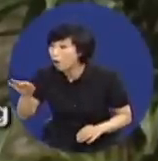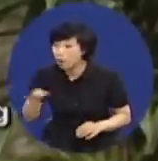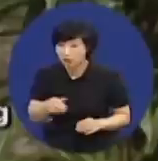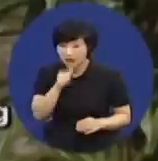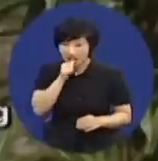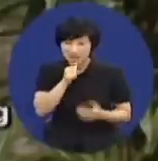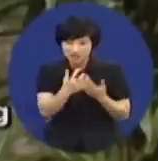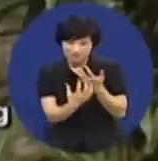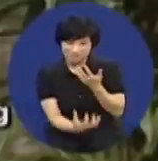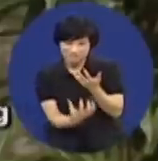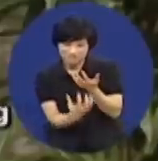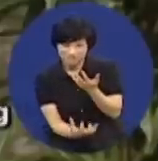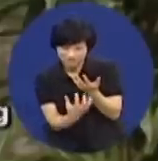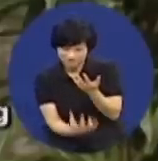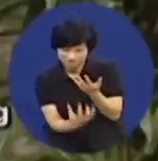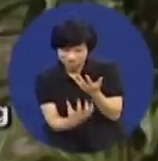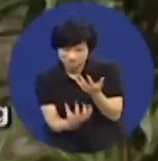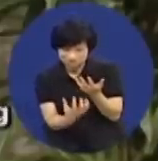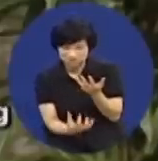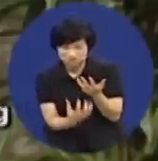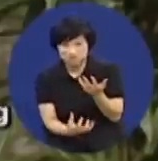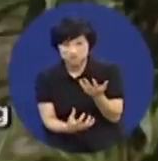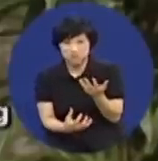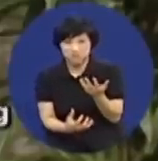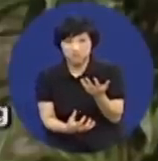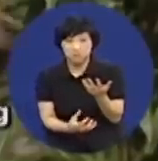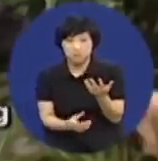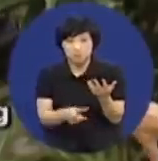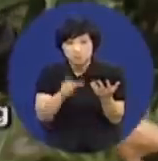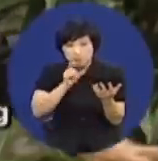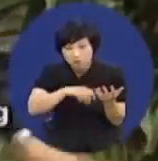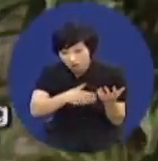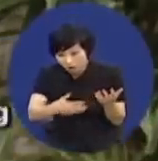鉄の水がこんなに流れているのに、